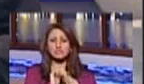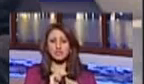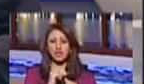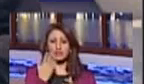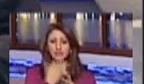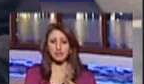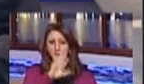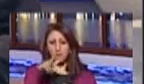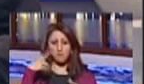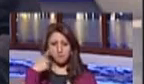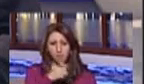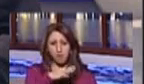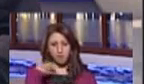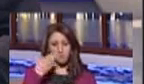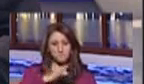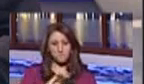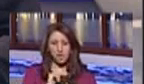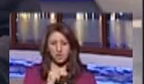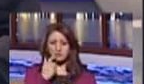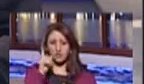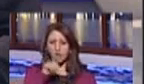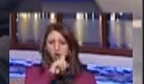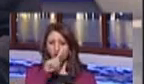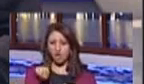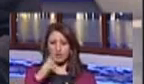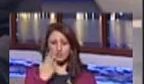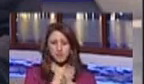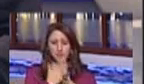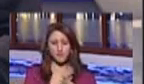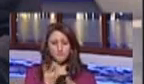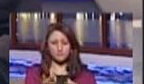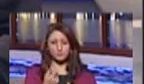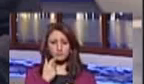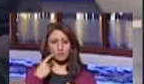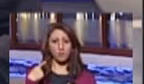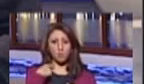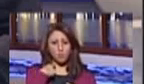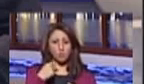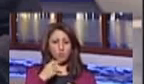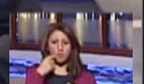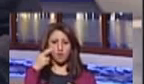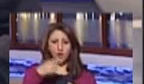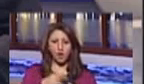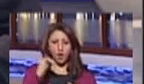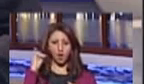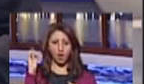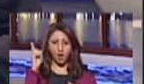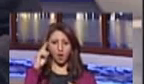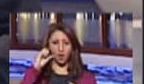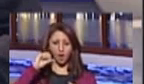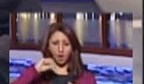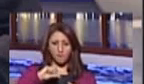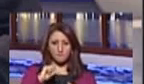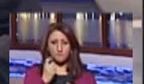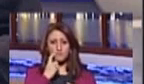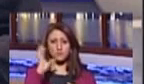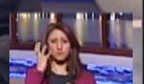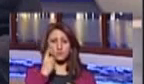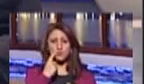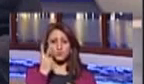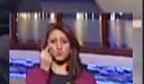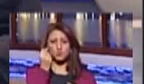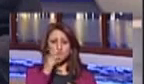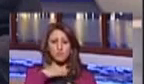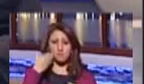والغل والكراهية العمياء؟ وليه عمرو سعد اللي عنده 20 سنة في عمر الورد